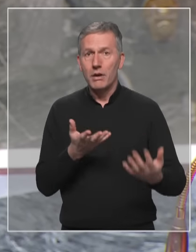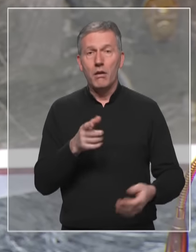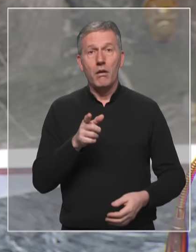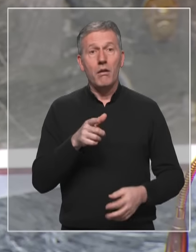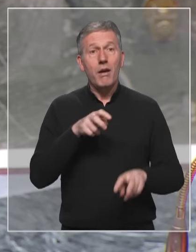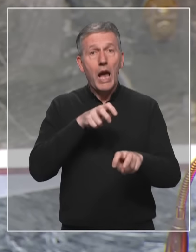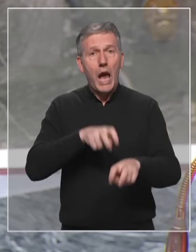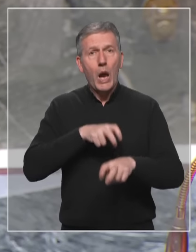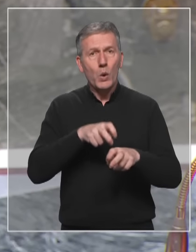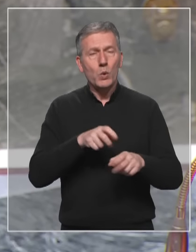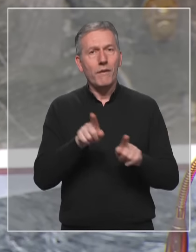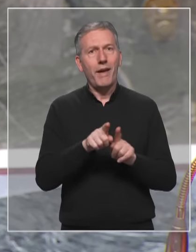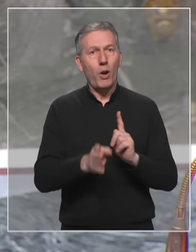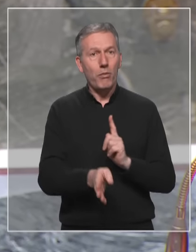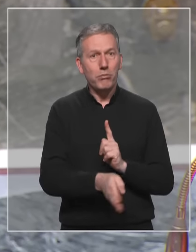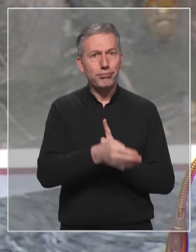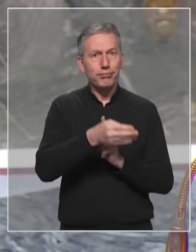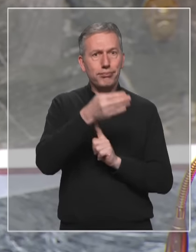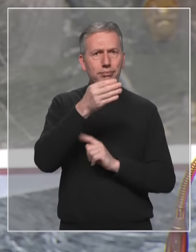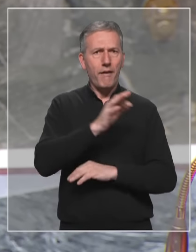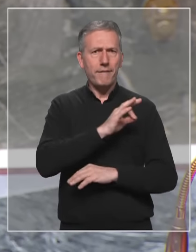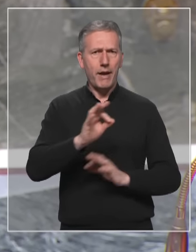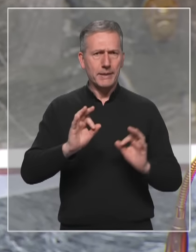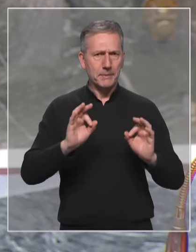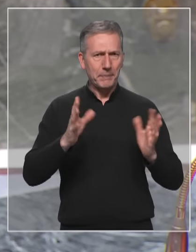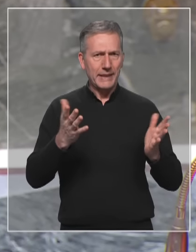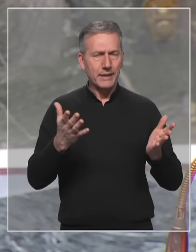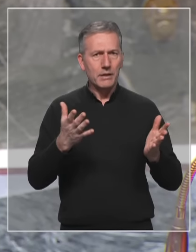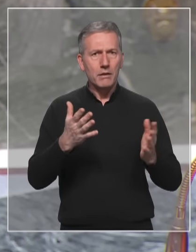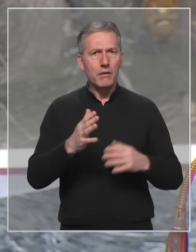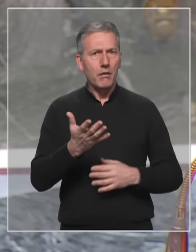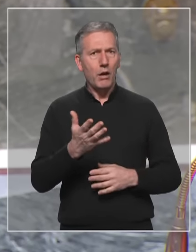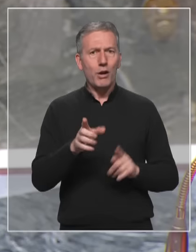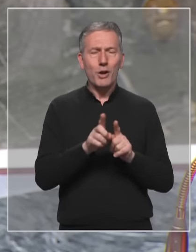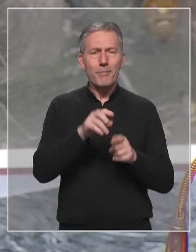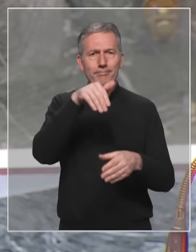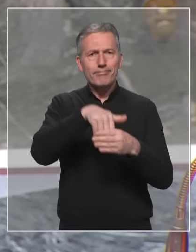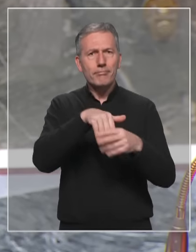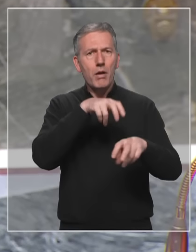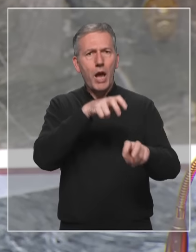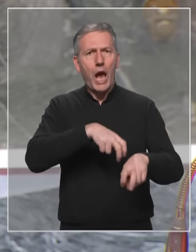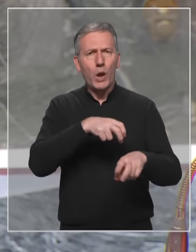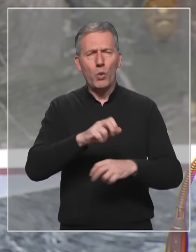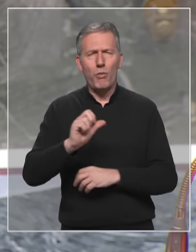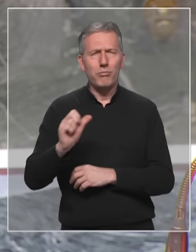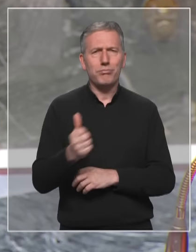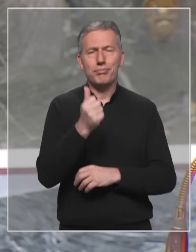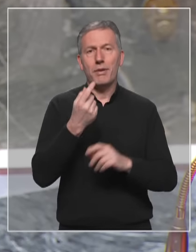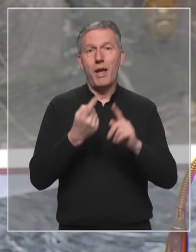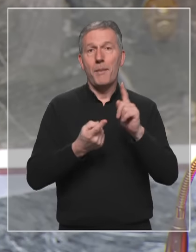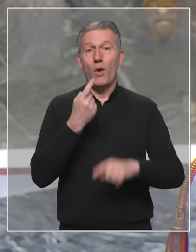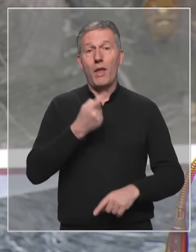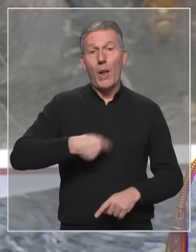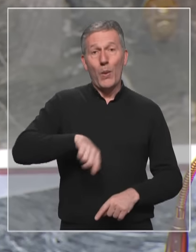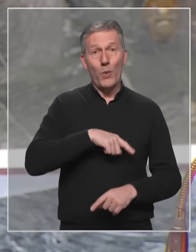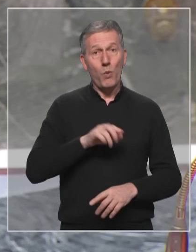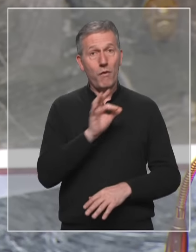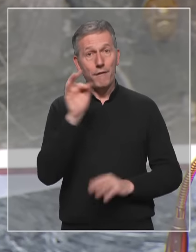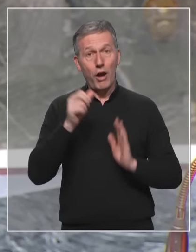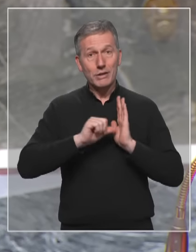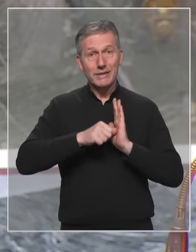L'agriculture, c'est le drapeau français. C'est une part absolument considérable de notre identité,